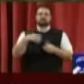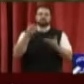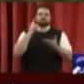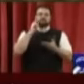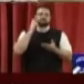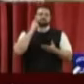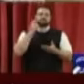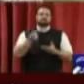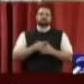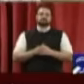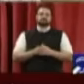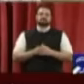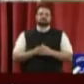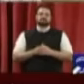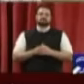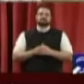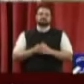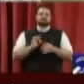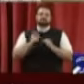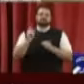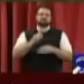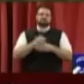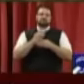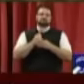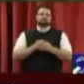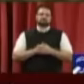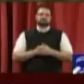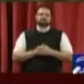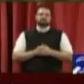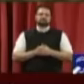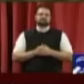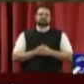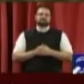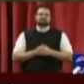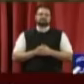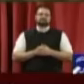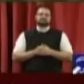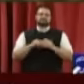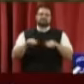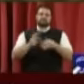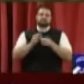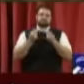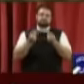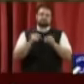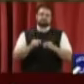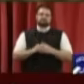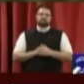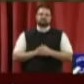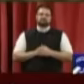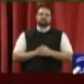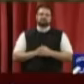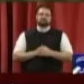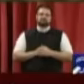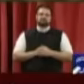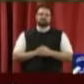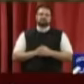-l lași, înseamnă că nu-l ajut. Păi da, ai spus în adevăr. Da, stai, stai, Ai spus foarte bine. o mai gândesc. Ai spus foarte bine.